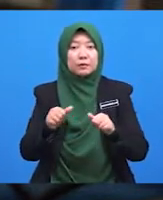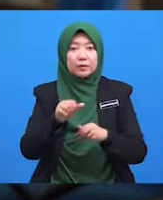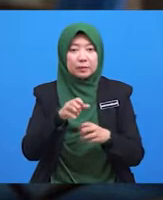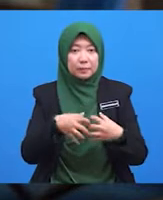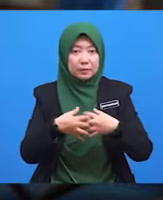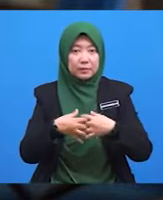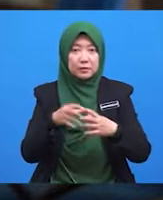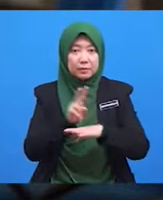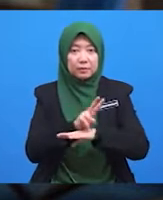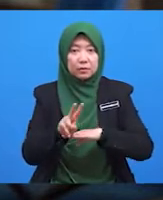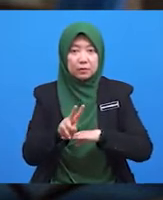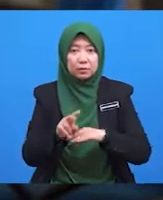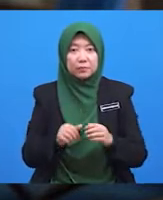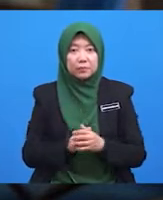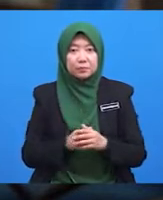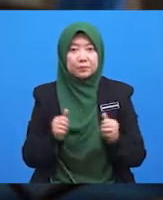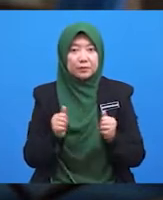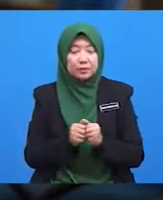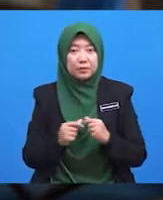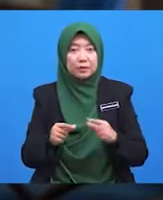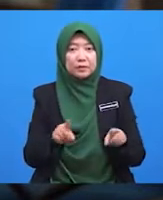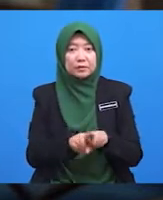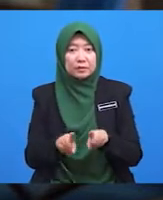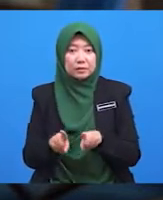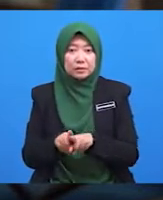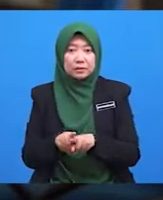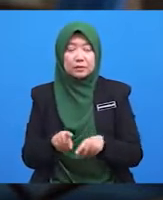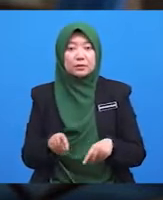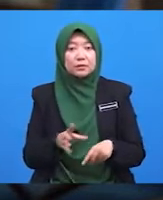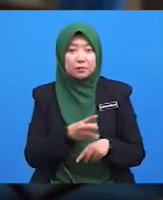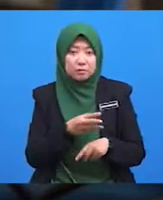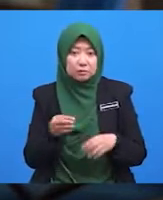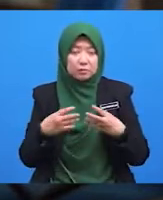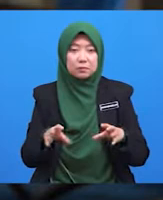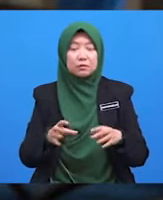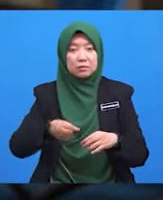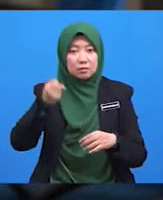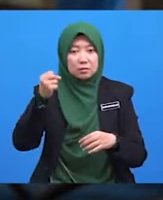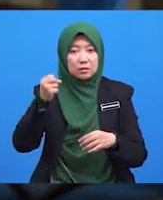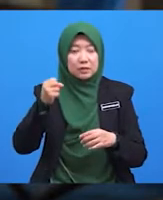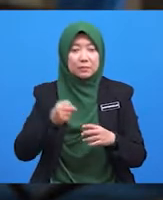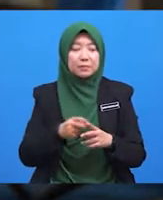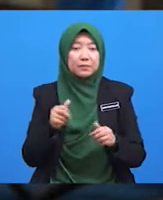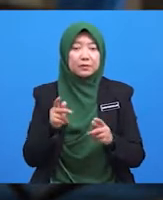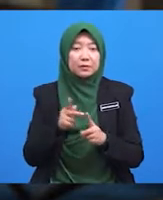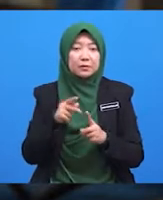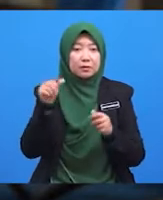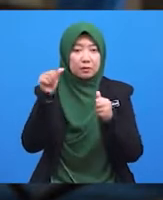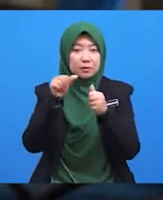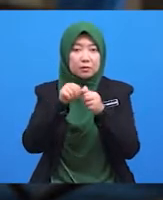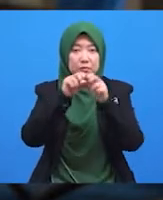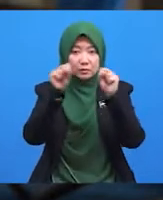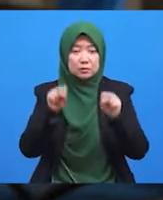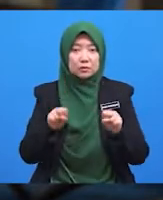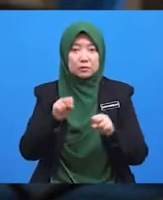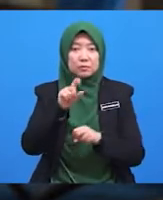mesin vacuum. Dengan gerakan sekata dan cepat, tarikkan ventus ke arah sistem